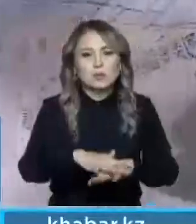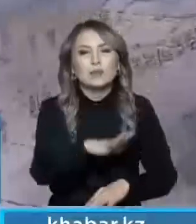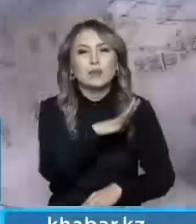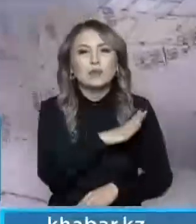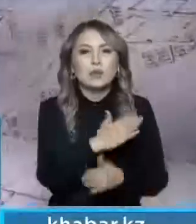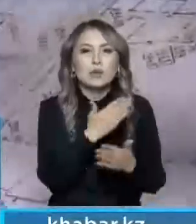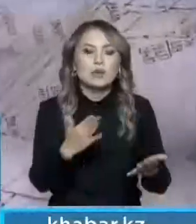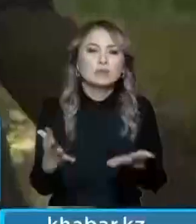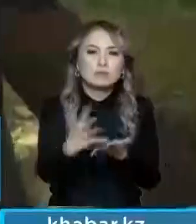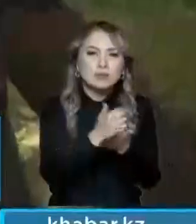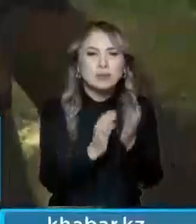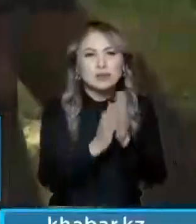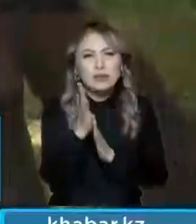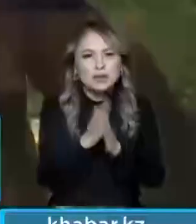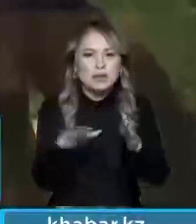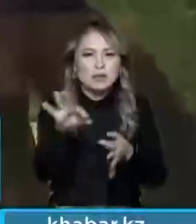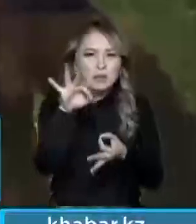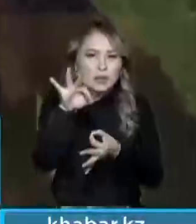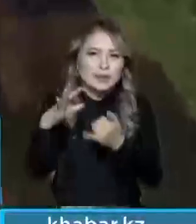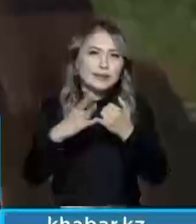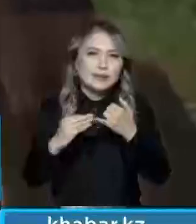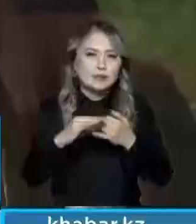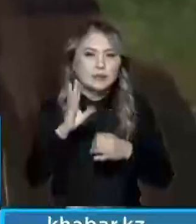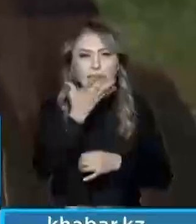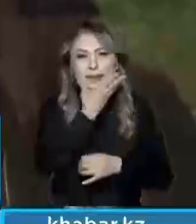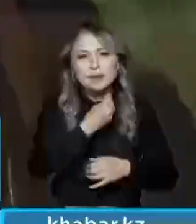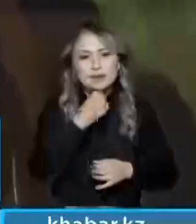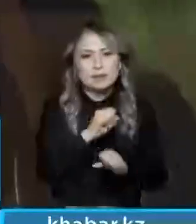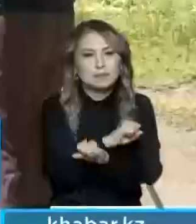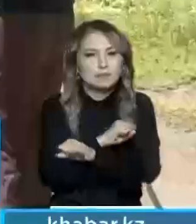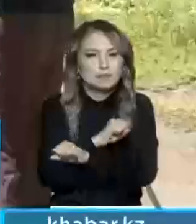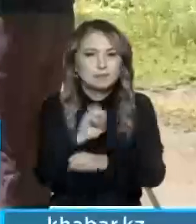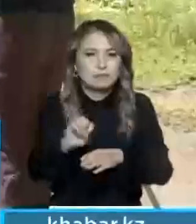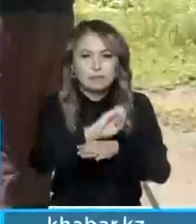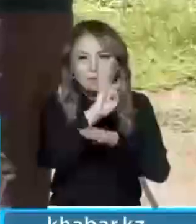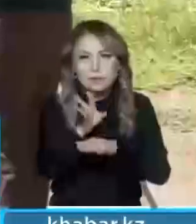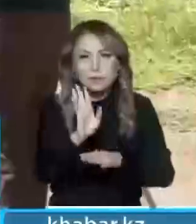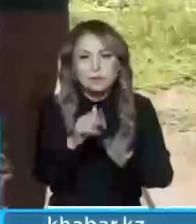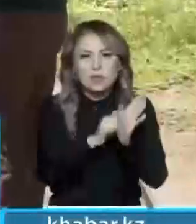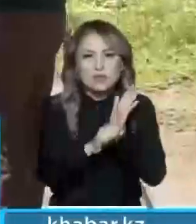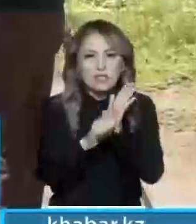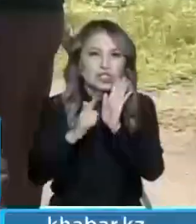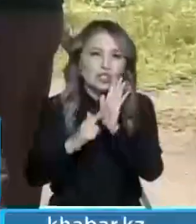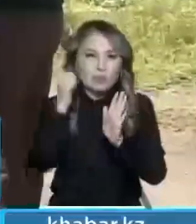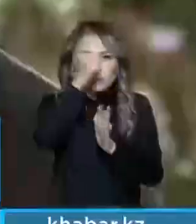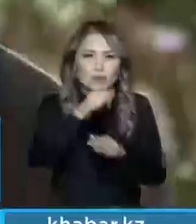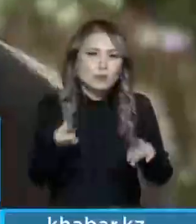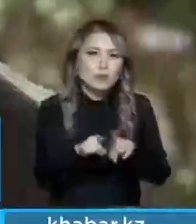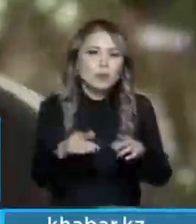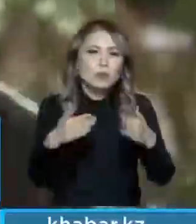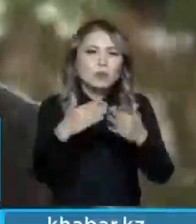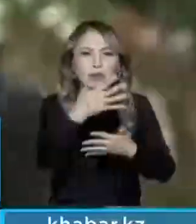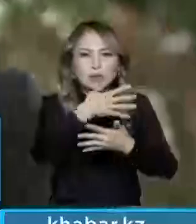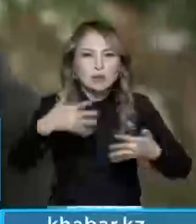бөлінді. Осылайша арамшөп басып, бос тұрған жерлер енді әдемі демалыс орнына айналады. Алдымен 60-70 жылдары бой көтерген